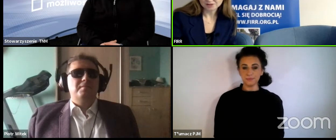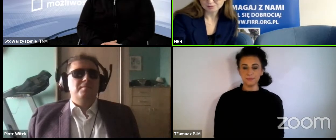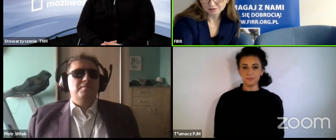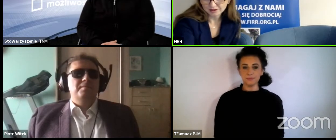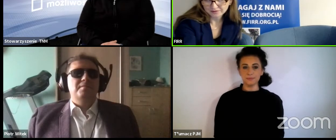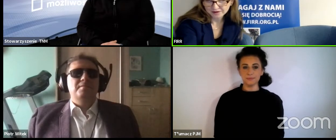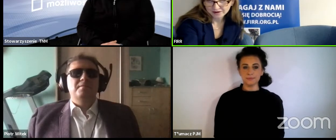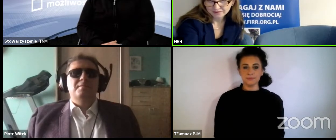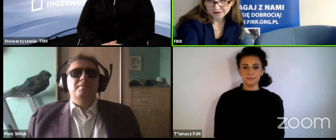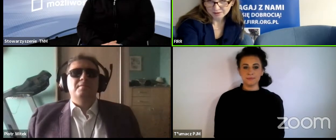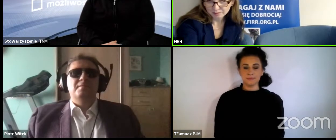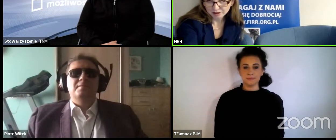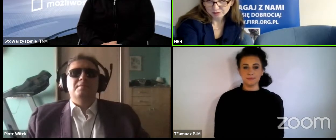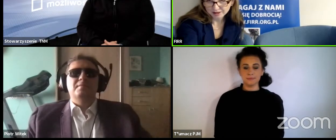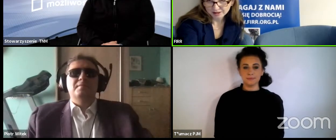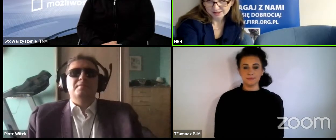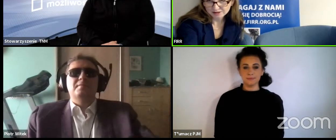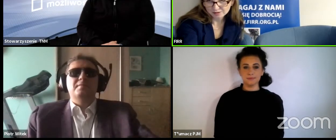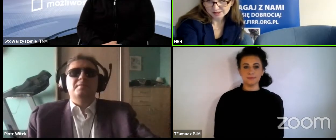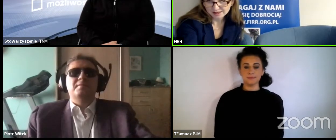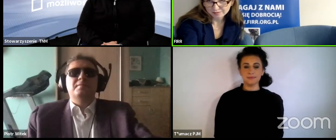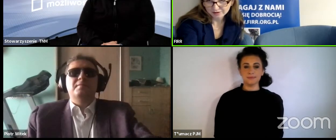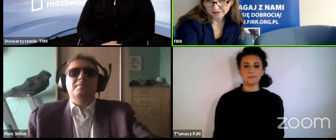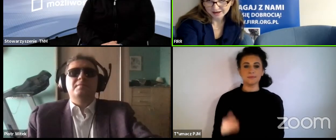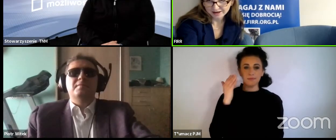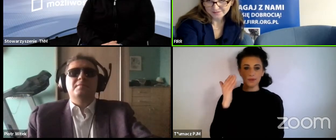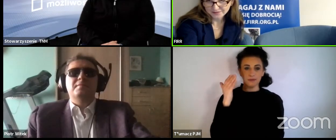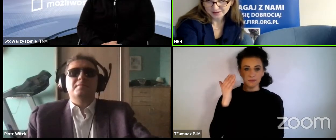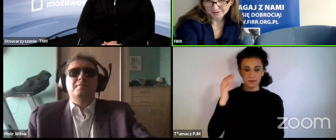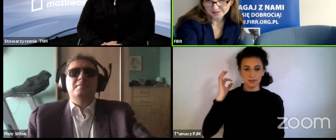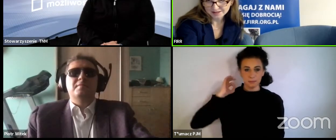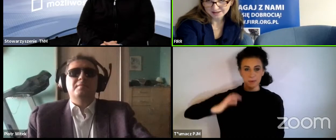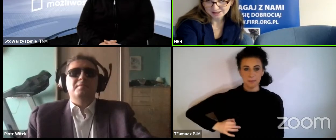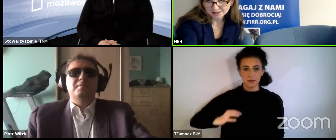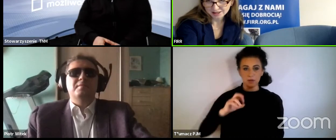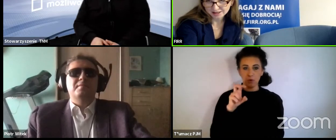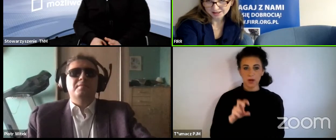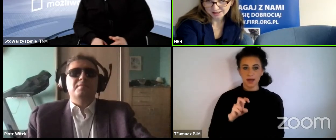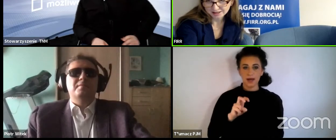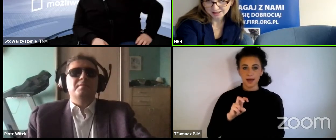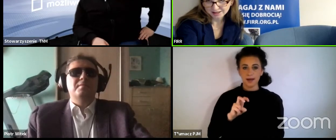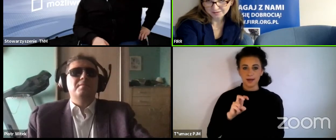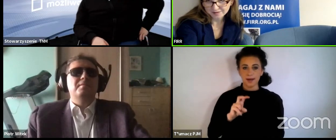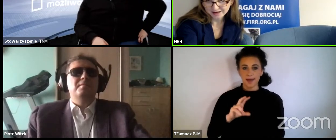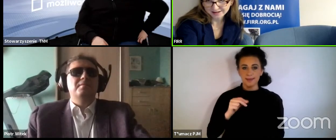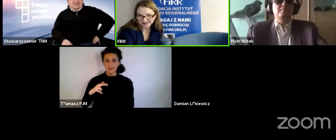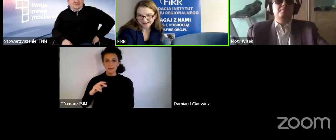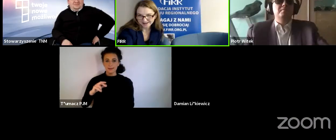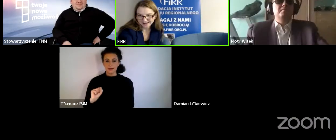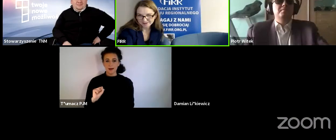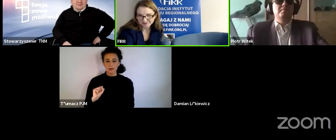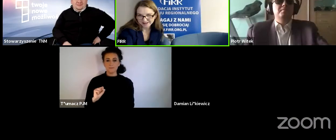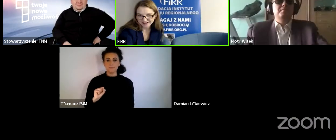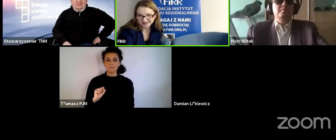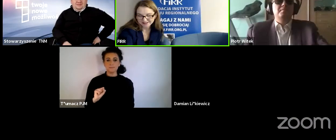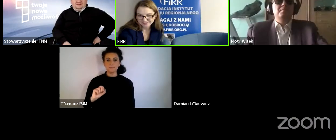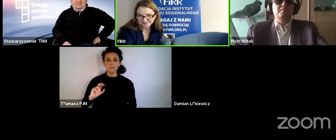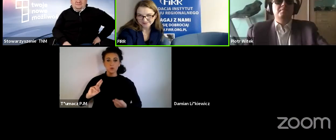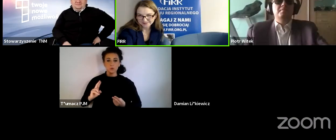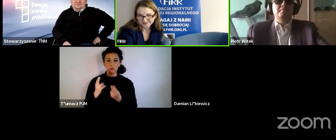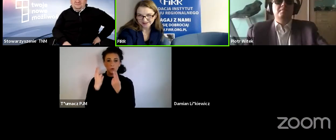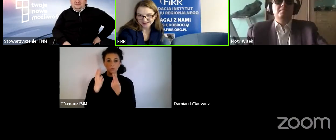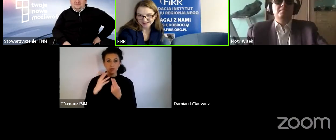O, widzimy tutaj, witamy panią Henrykę z Elbląga. Witamy serdecznie. I Magdalena